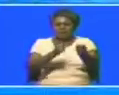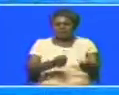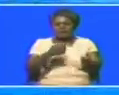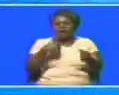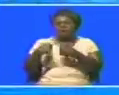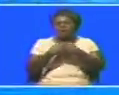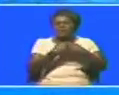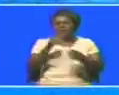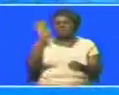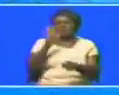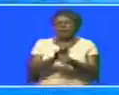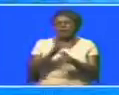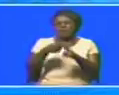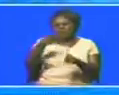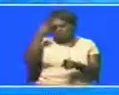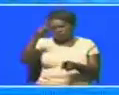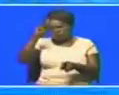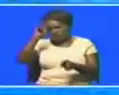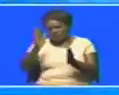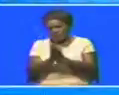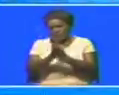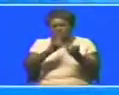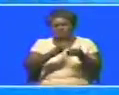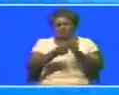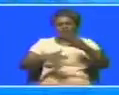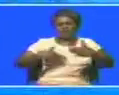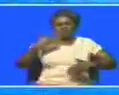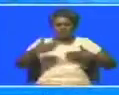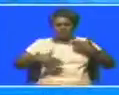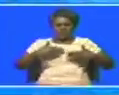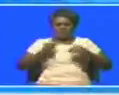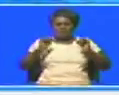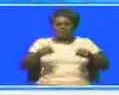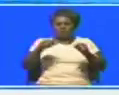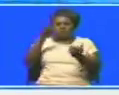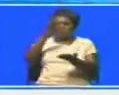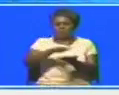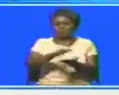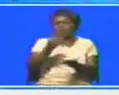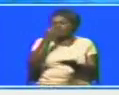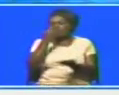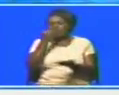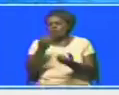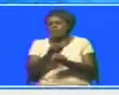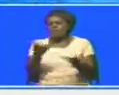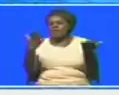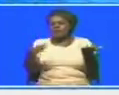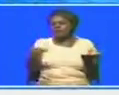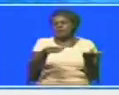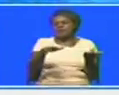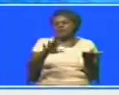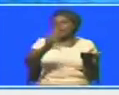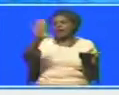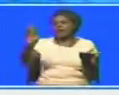na changamoto kadhaa kuanzia sera za nchi hadi mabadiliko ya tabia yanayotishia upungufu wa nafaka kwa chakula katika maeneo mengi ya